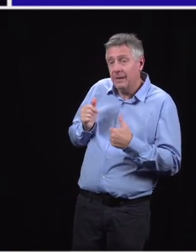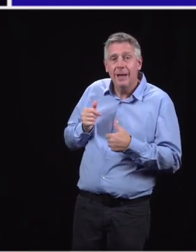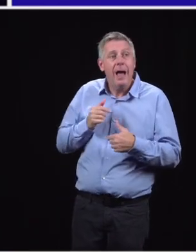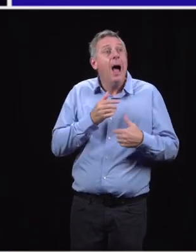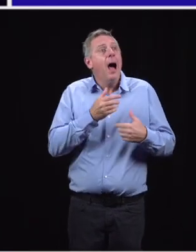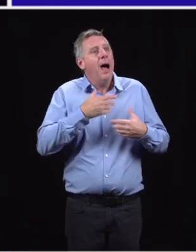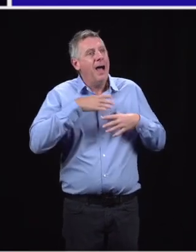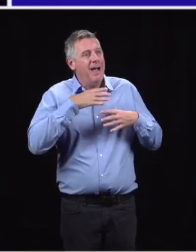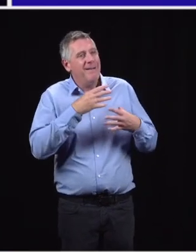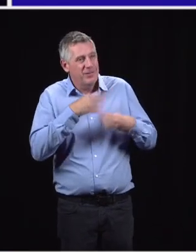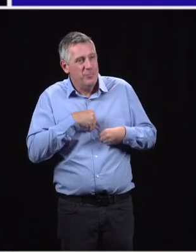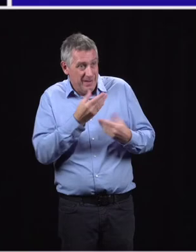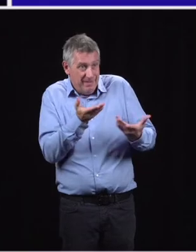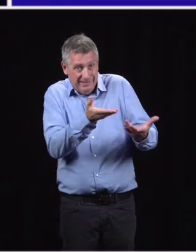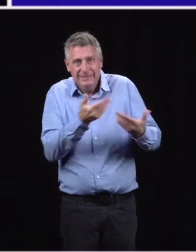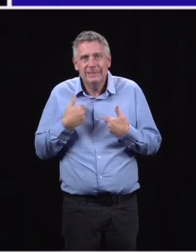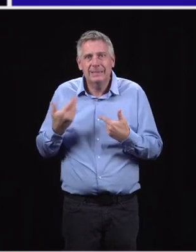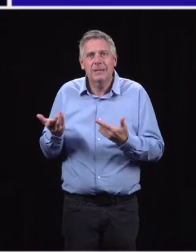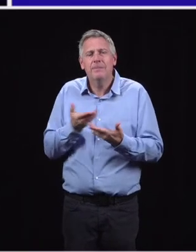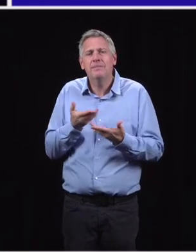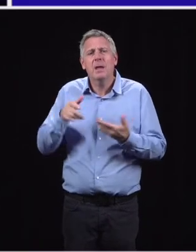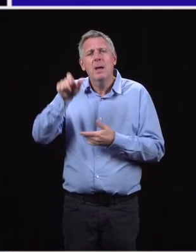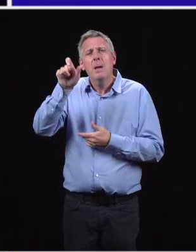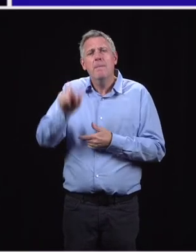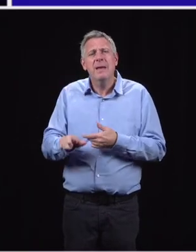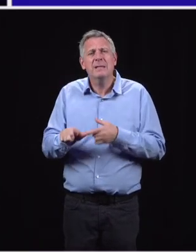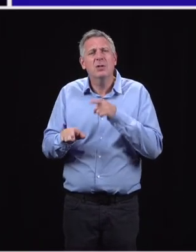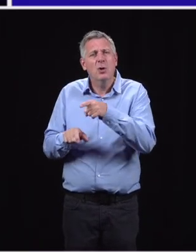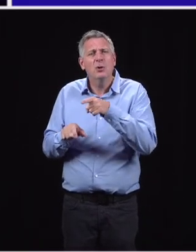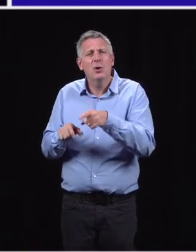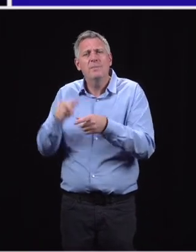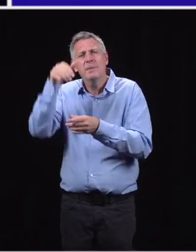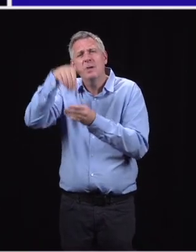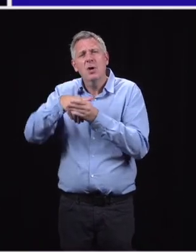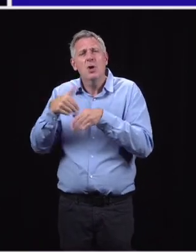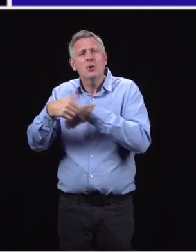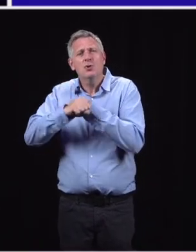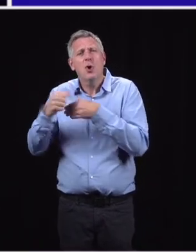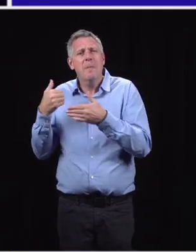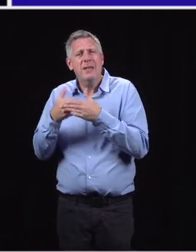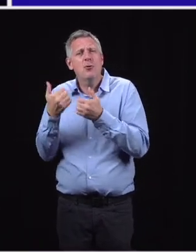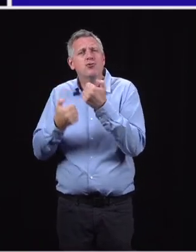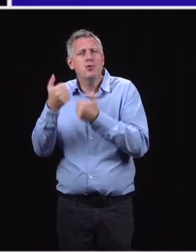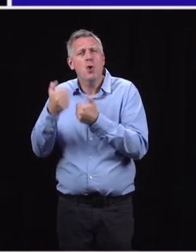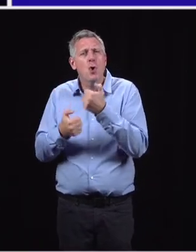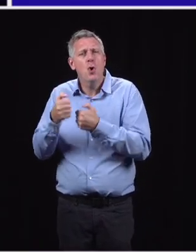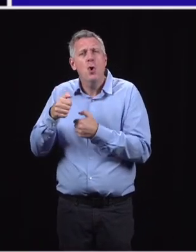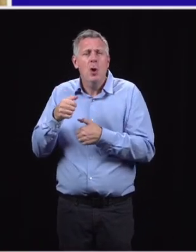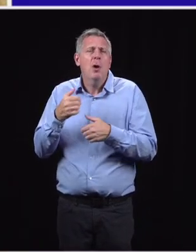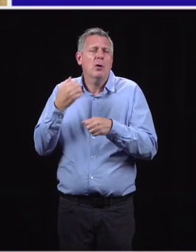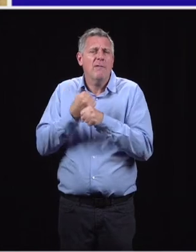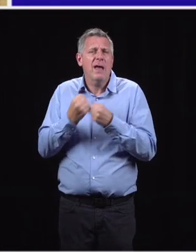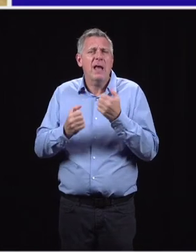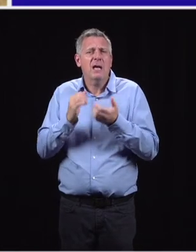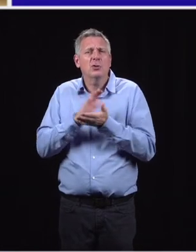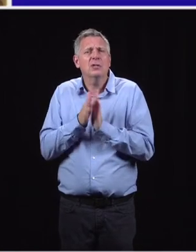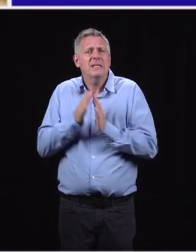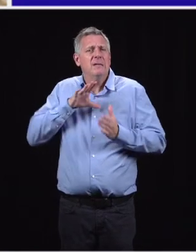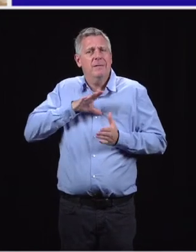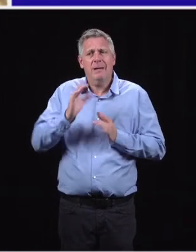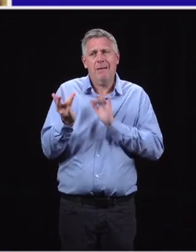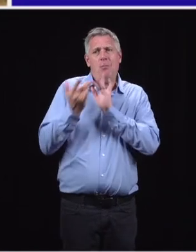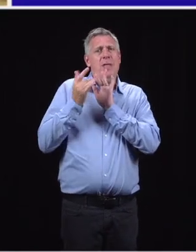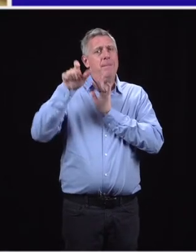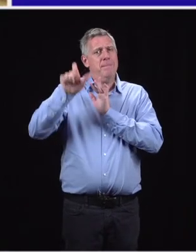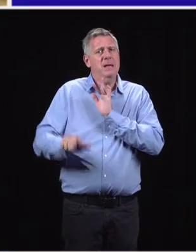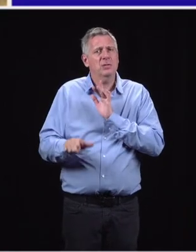Bethesda France donc Julie Chalmet qui a la Paris Games Week en parlant de neurodiversité de mon travail associatif m'a dit mais si tu